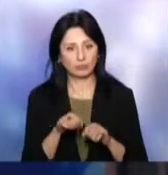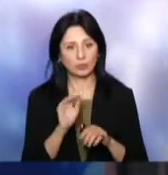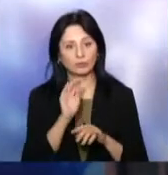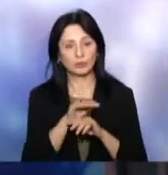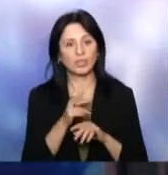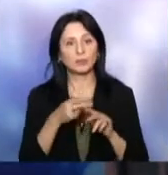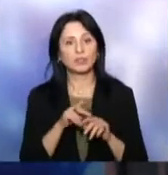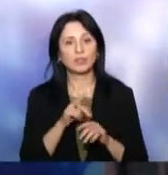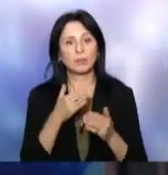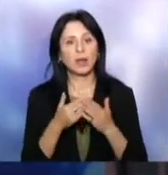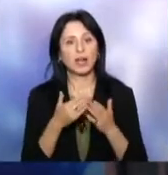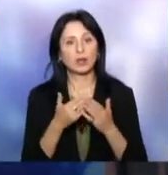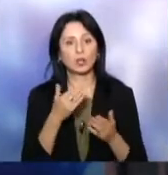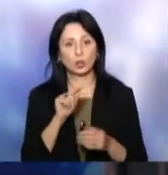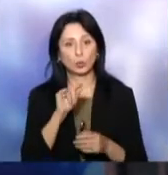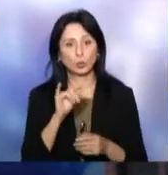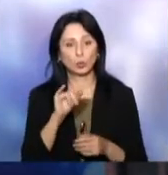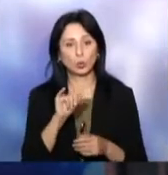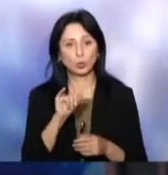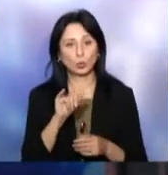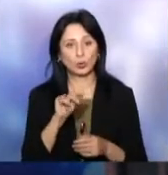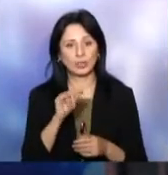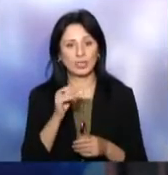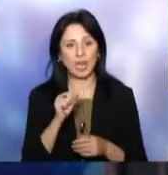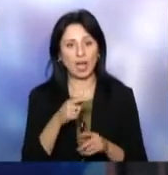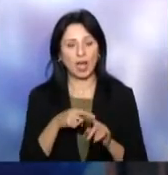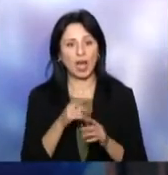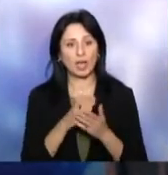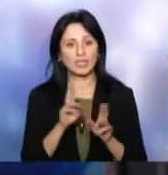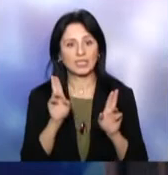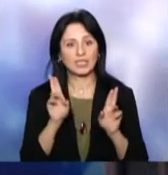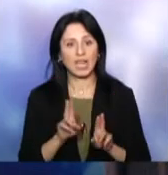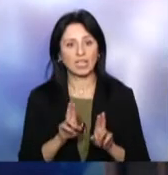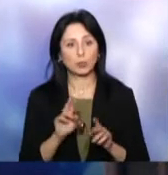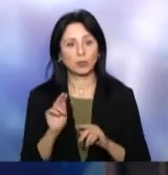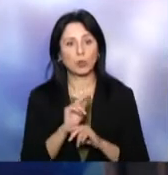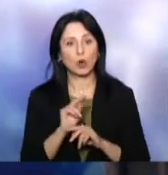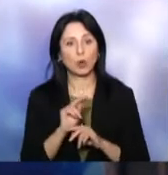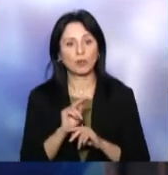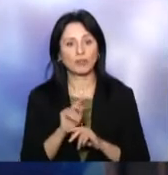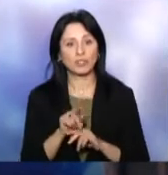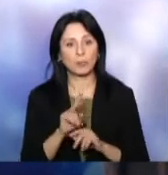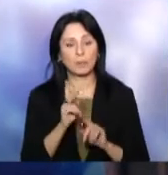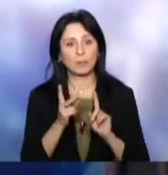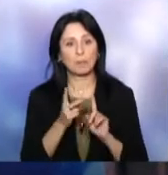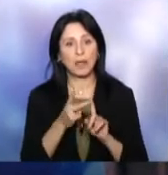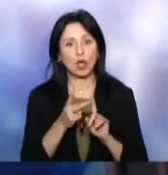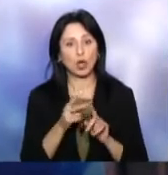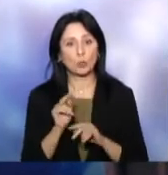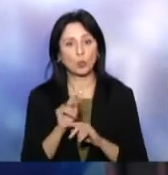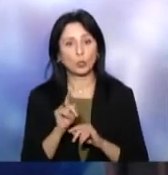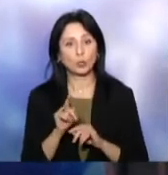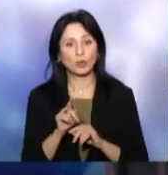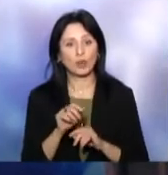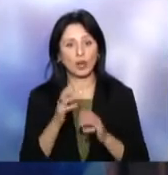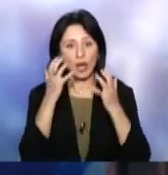შევავსოთ, იმით რომ მაგალითად თუთია არის სტანდარტულ მკურნალობაში, თუმცა მეორე რიგის მკურნალობაში